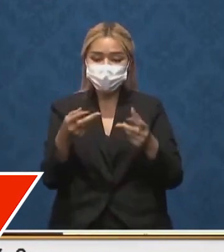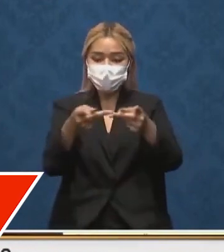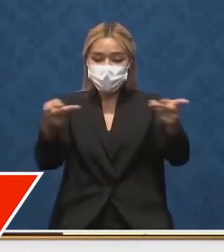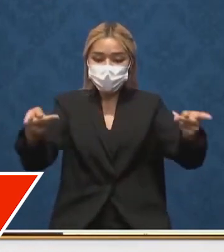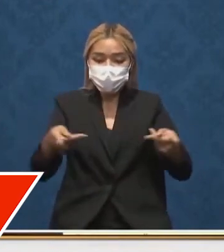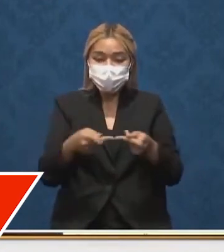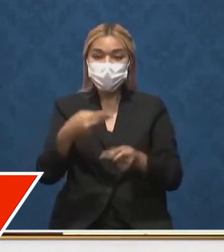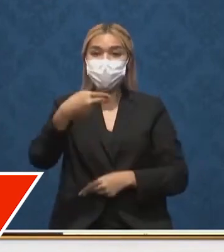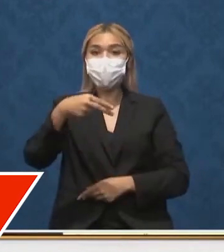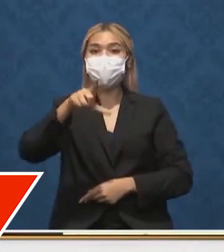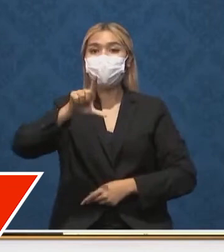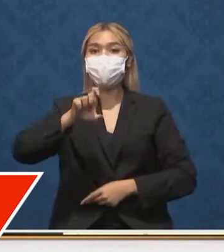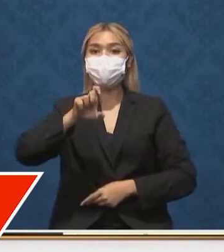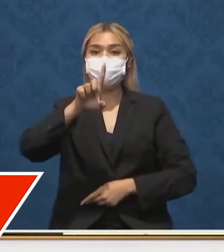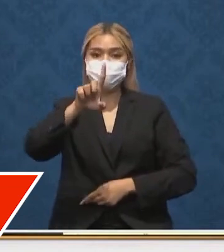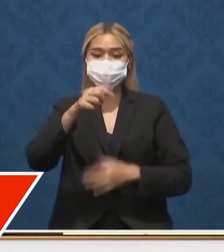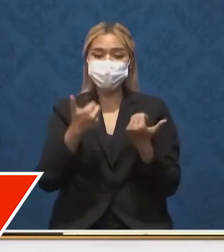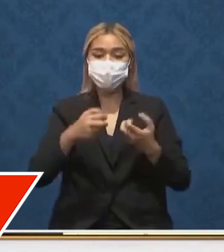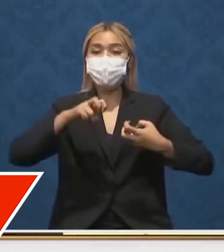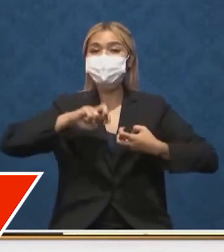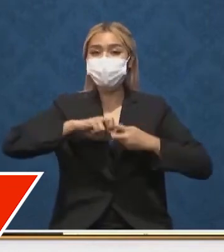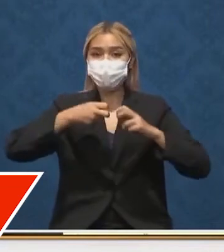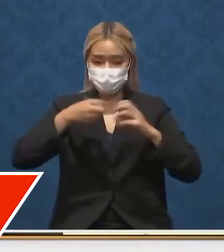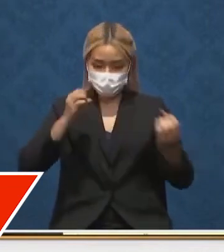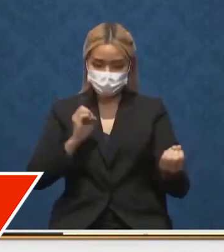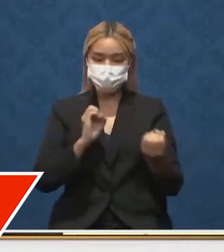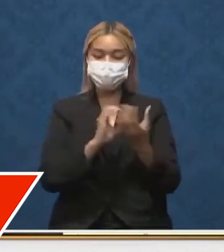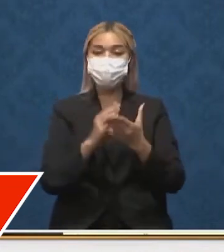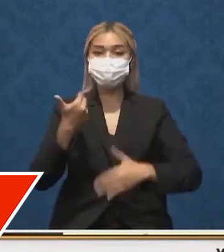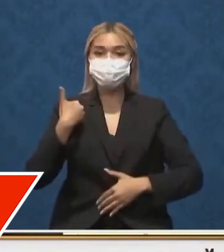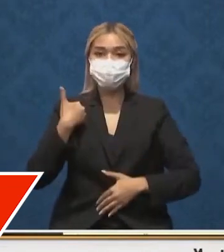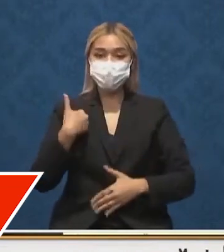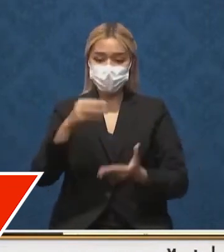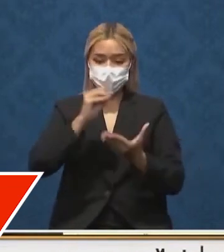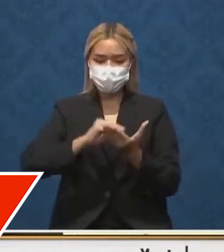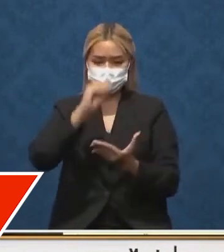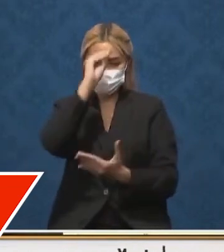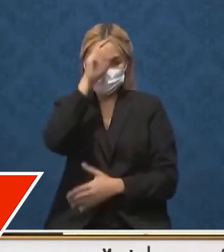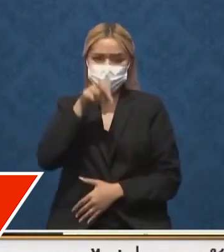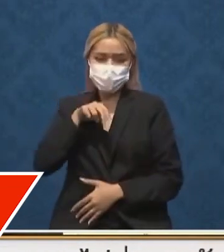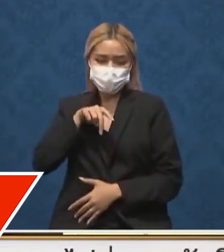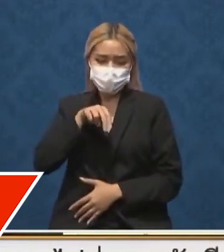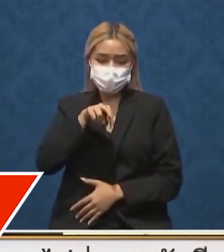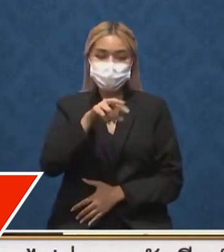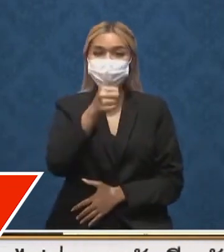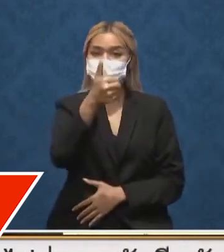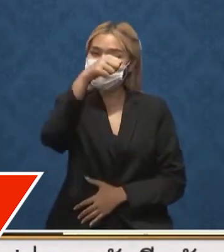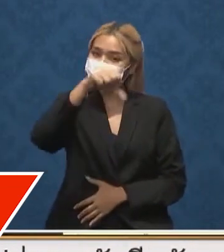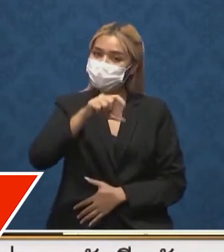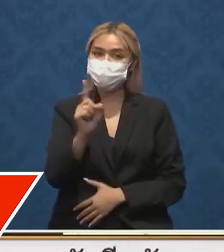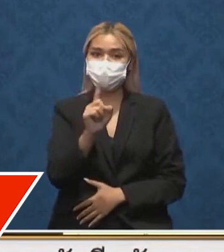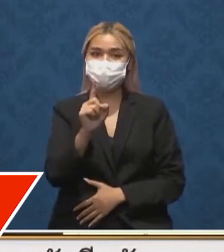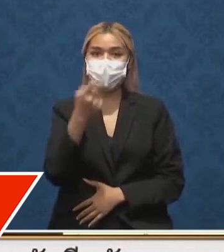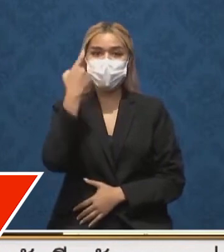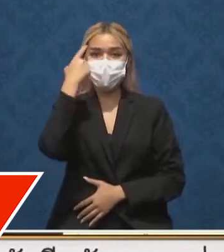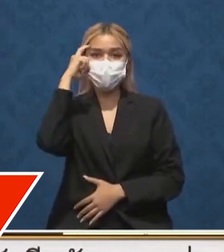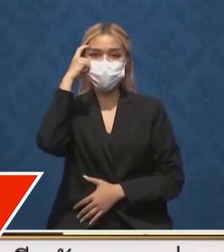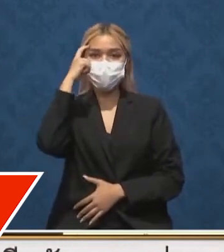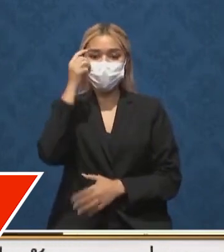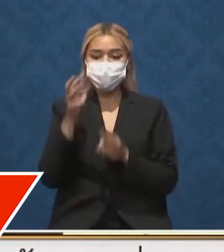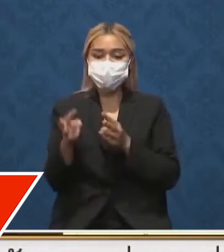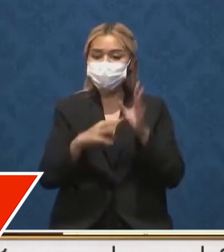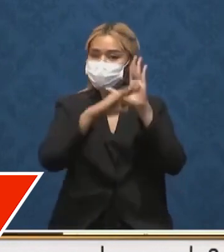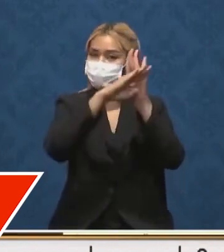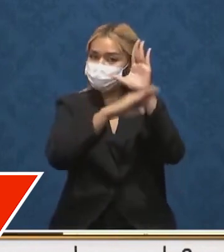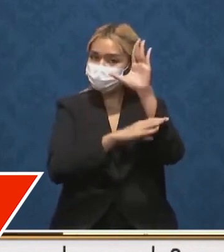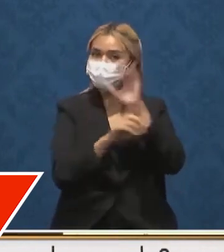ในภาพเมื่อตะกี้เดินทางเข้าโรงเรียนโดยปกติแล้วหรือยังหรือดำเนินการอย่างไรครับคำ